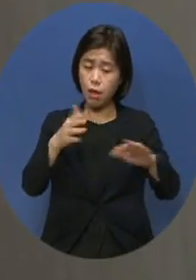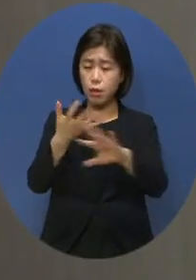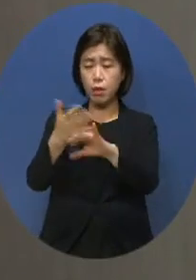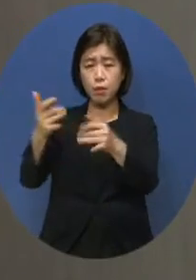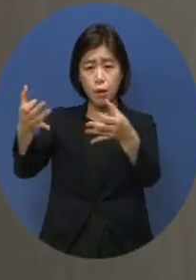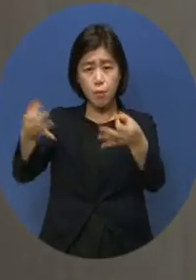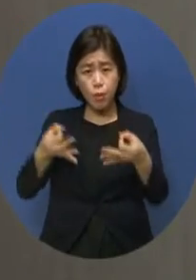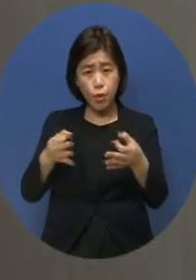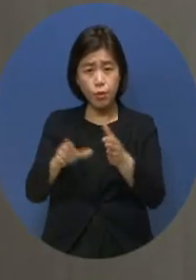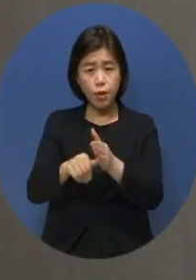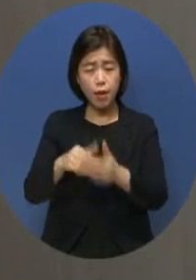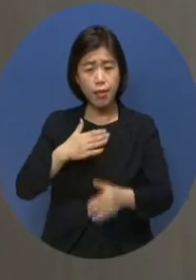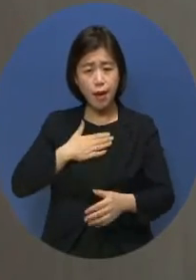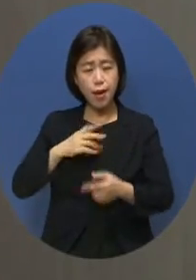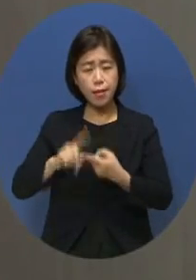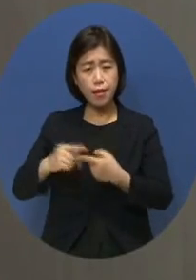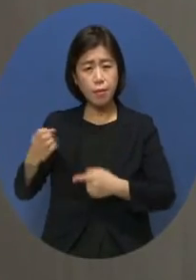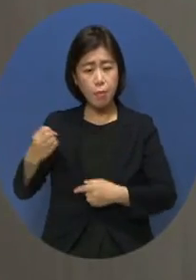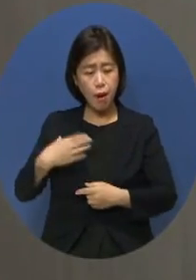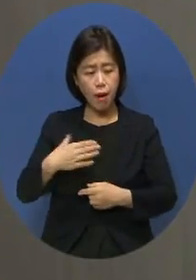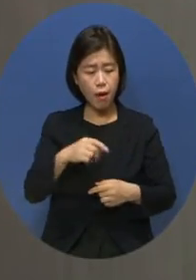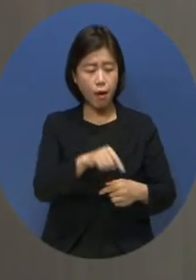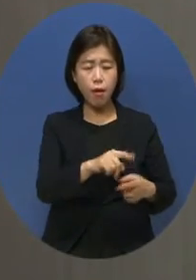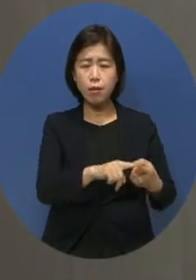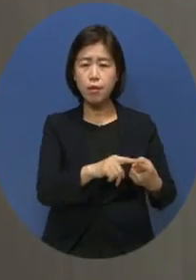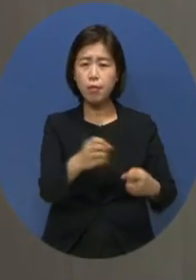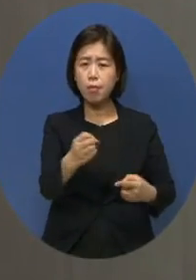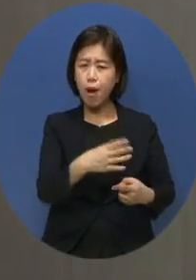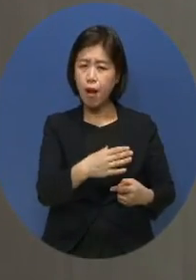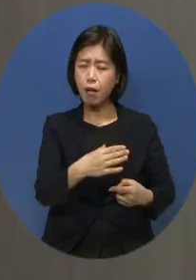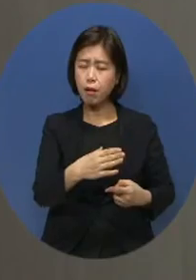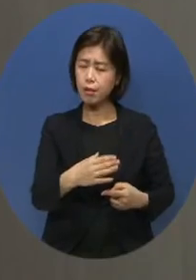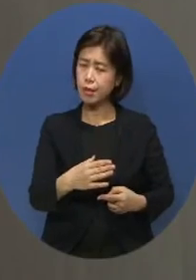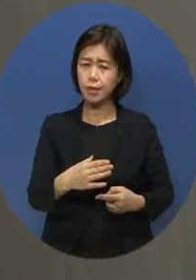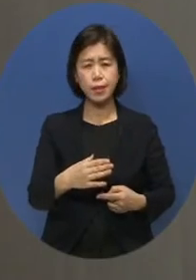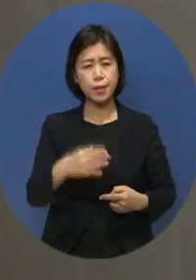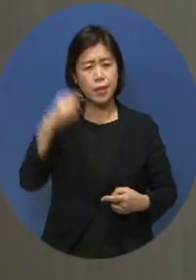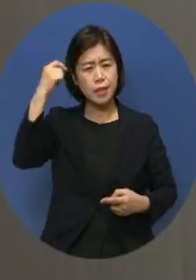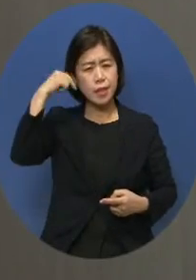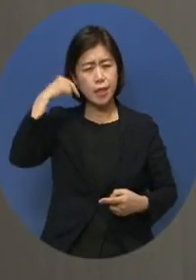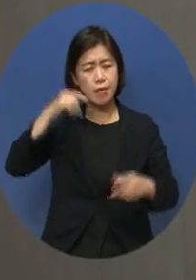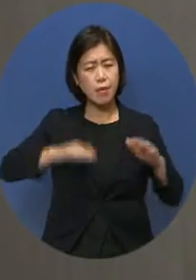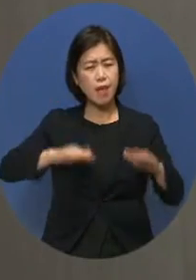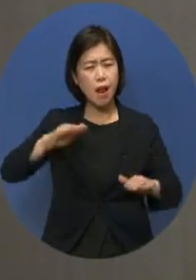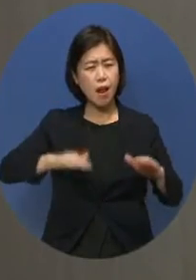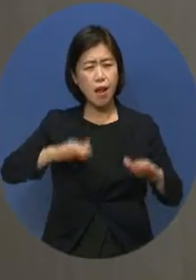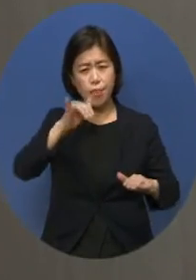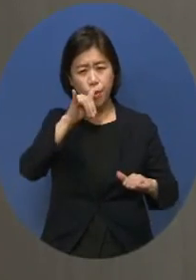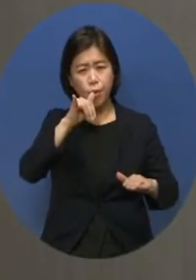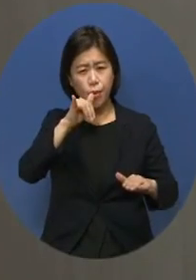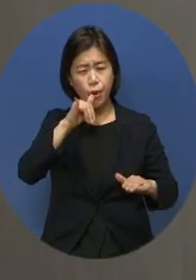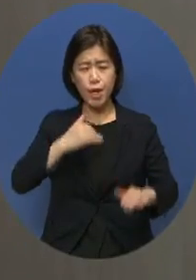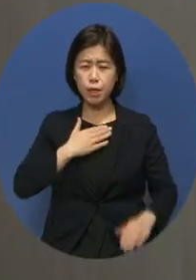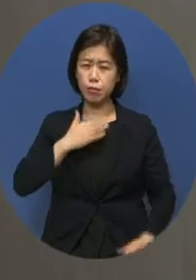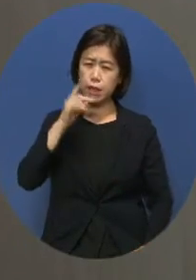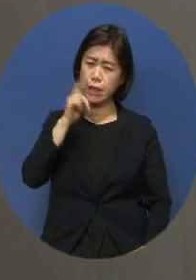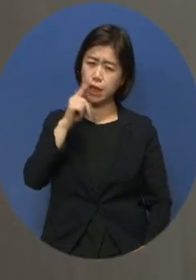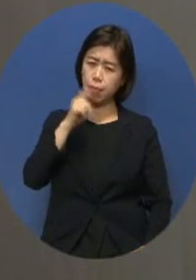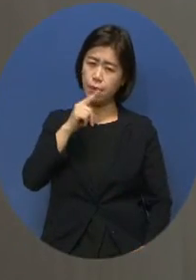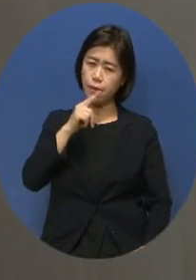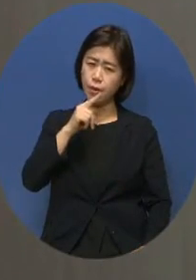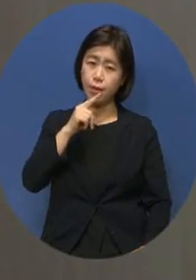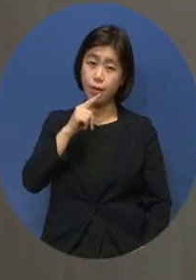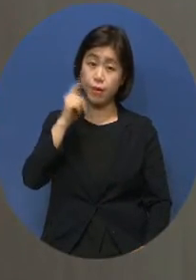대하는 것과 내 동생을 대하는 것이 다를 때, 근데 이게 뭔가 느낌이 좋지 않다, 기분이 나쁘다, 왜인지는 모르겠는데 왜